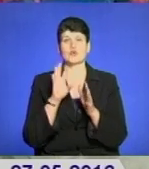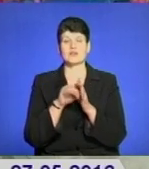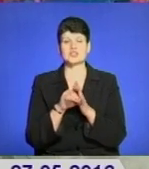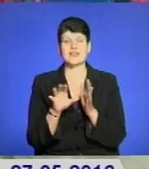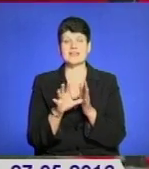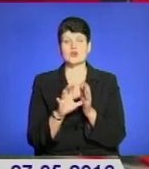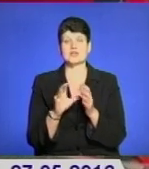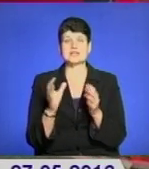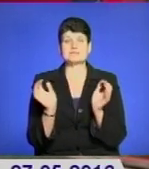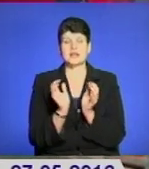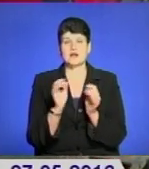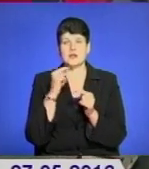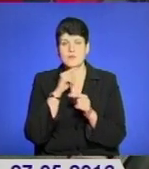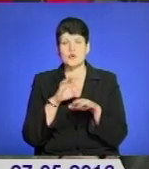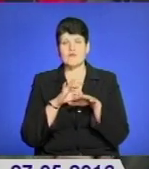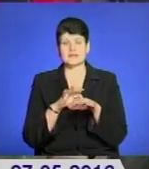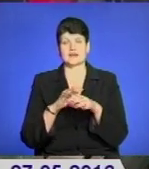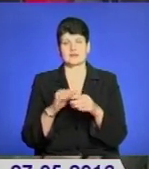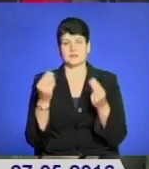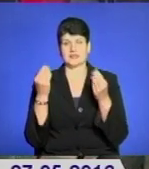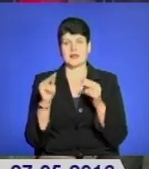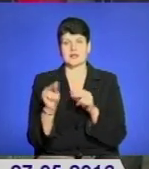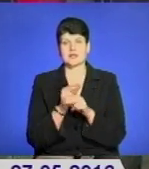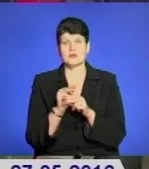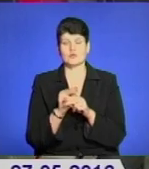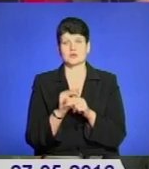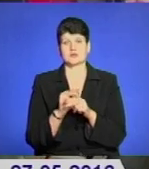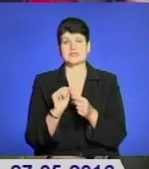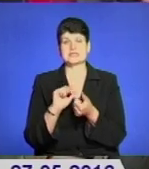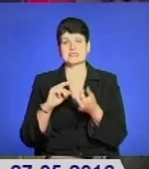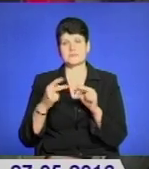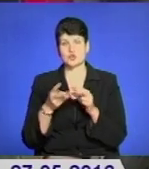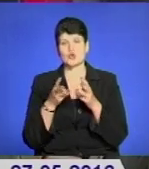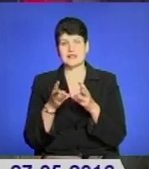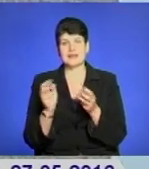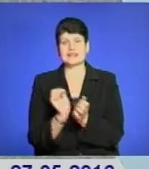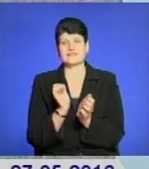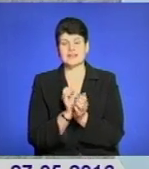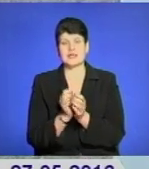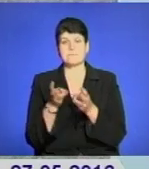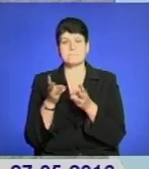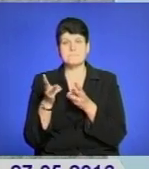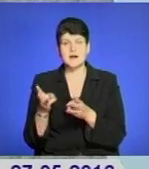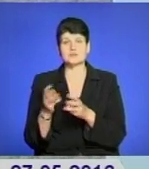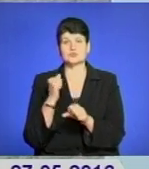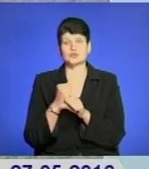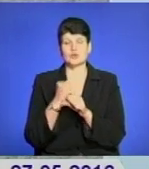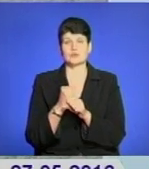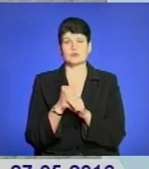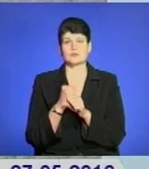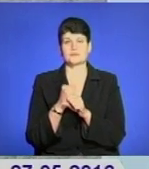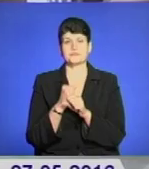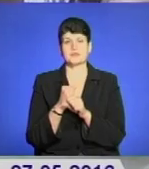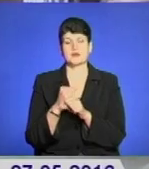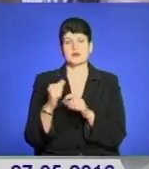заходи, проведено капітальний ремонт із заміною котла на твердопаливний, заміну системи опалення та влаштовано підвісну для зберігання